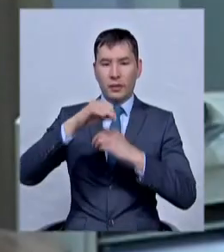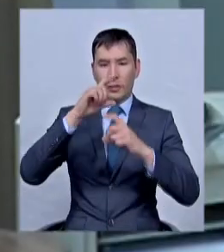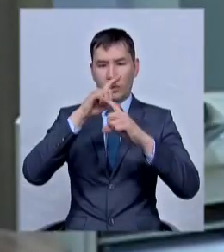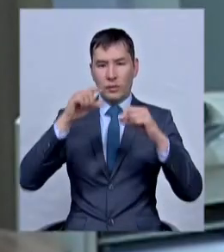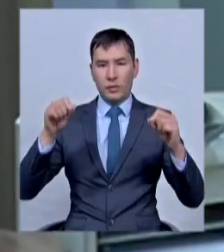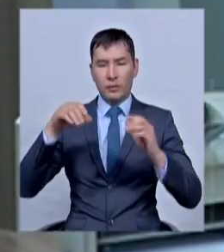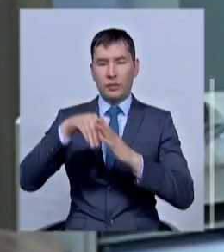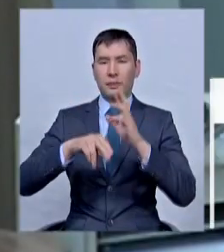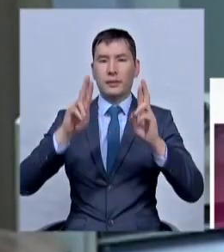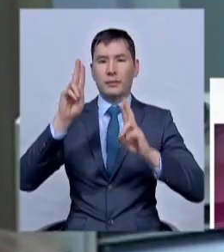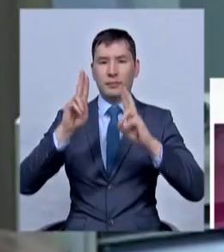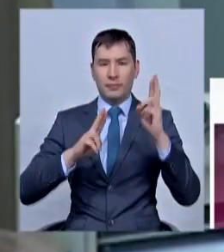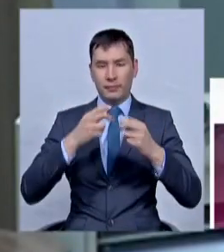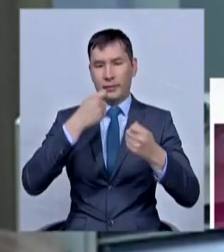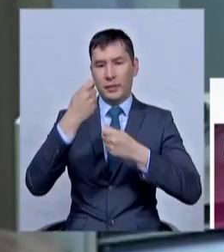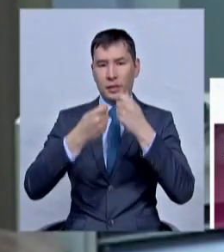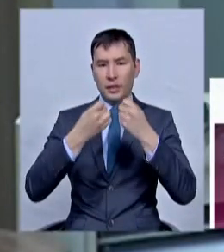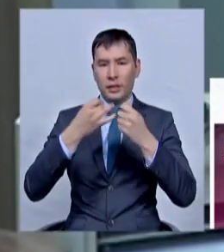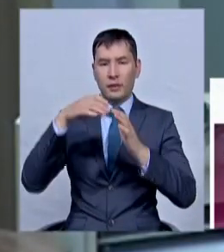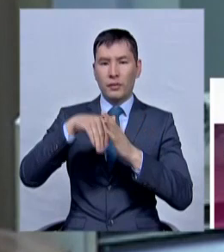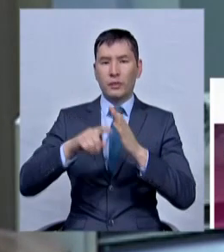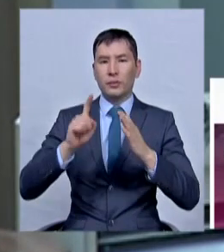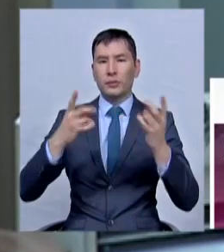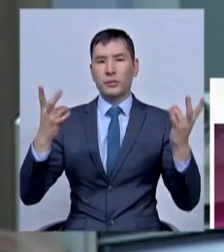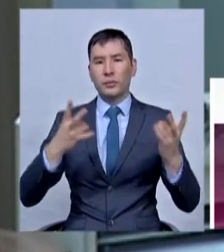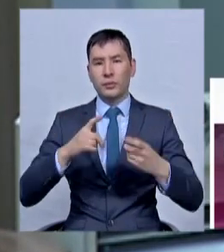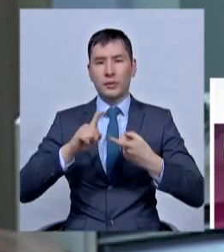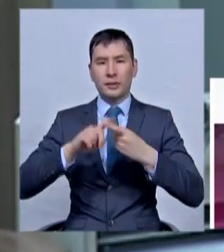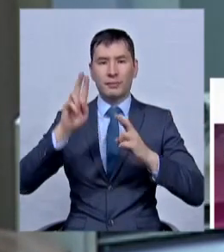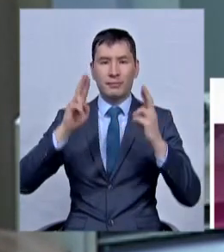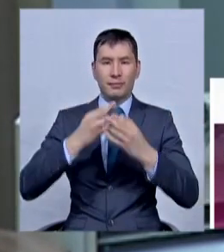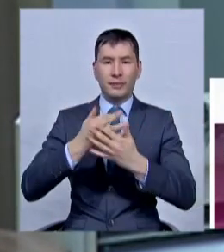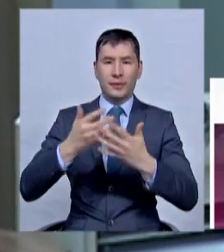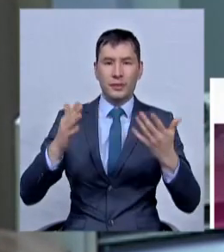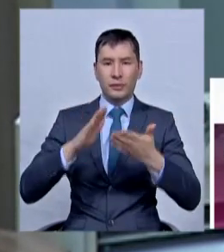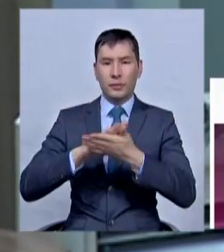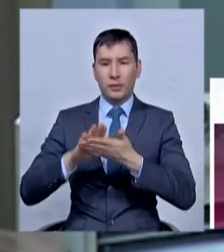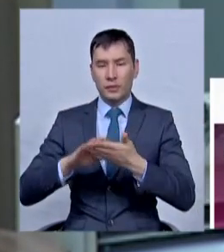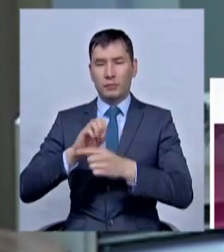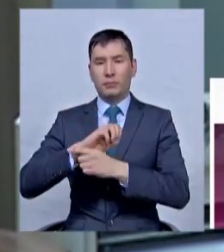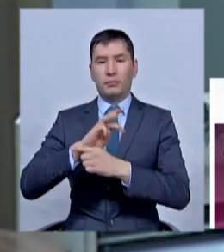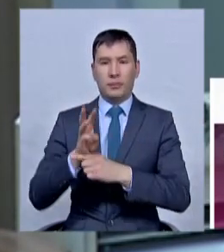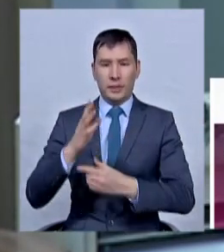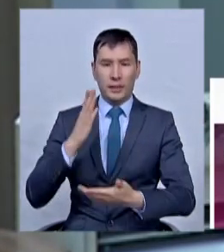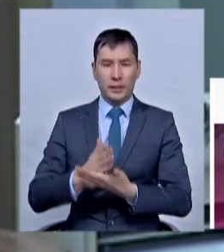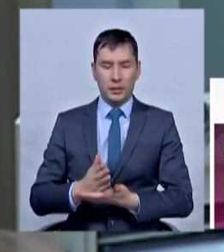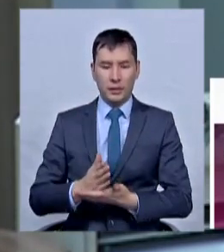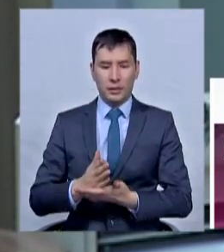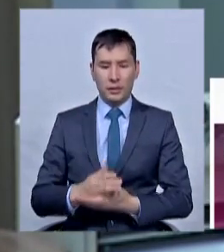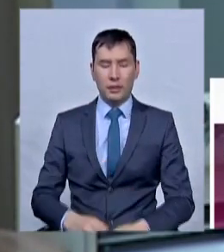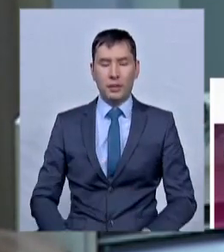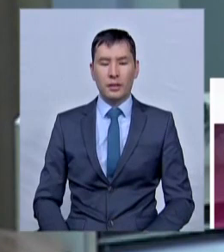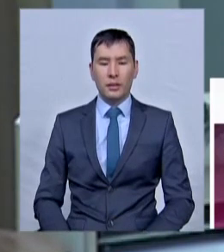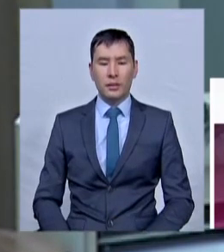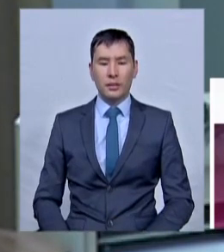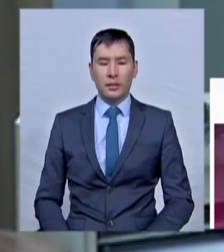осындай қажетті құралдар жабдықтармен жабдықталды. Ал енді ата-аналар өздерінің балаларына күнделікті жаңағы бір